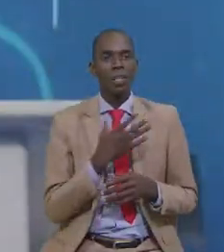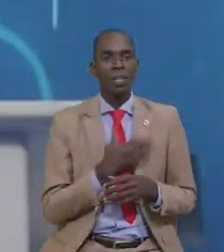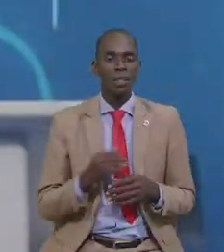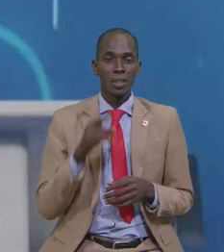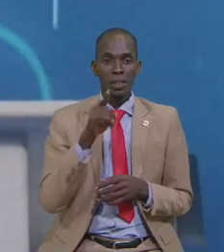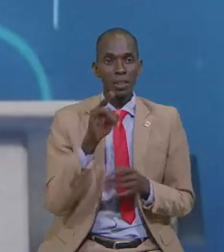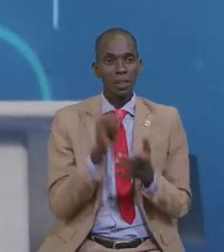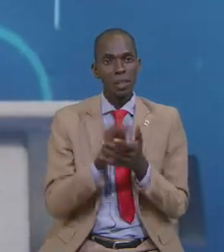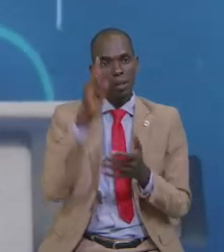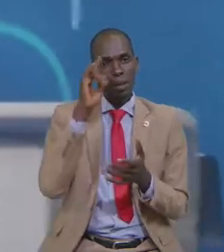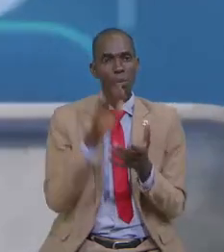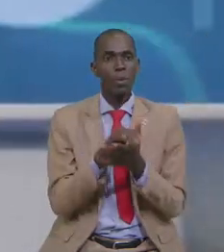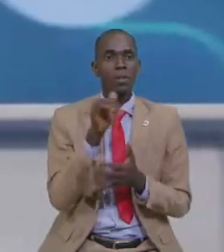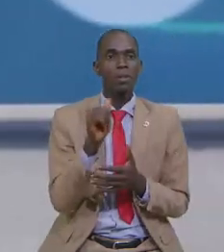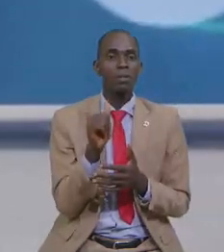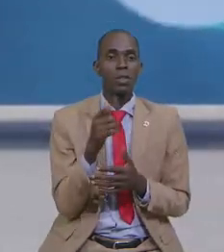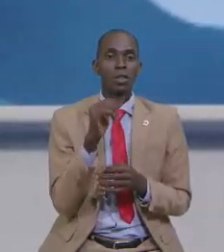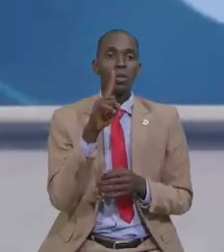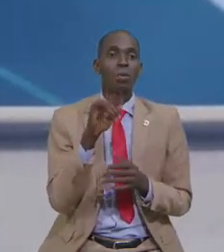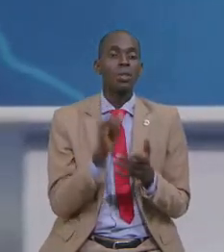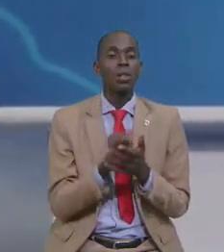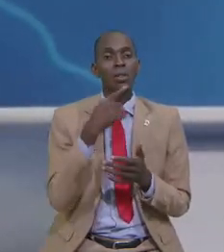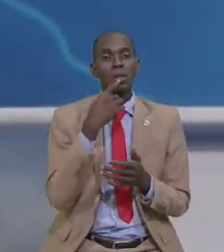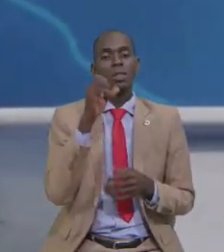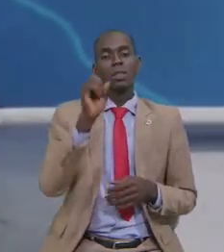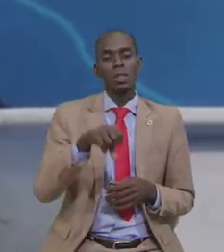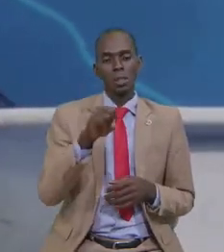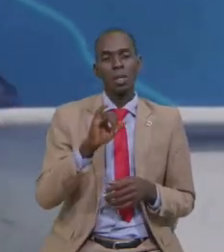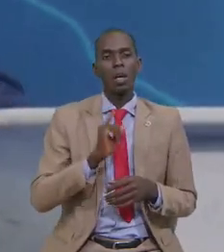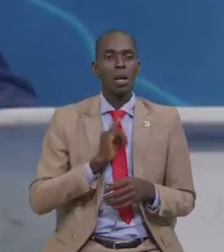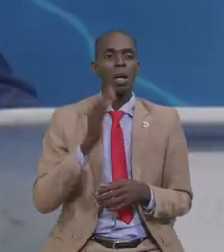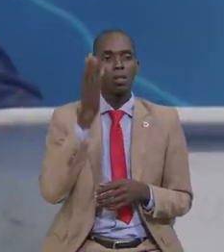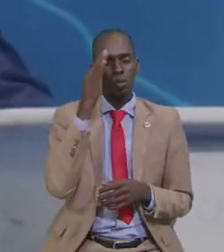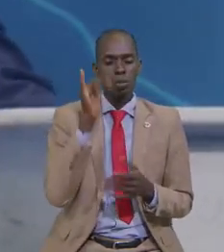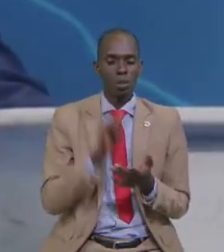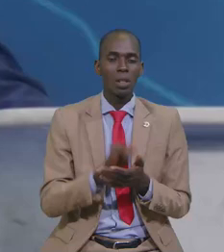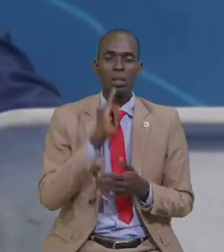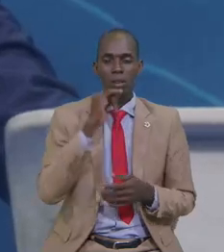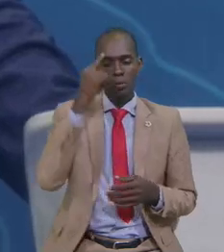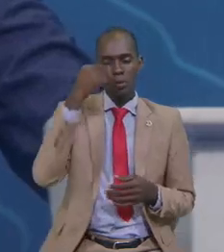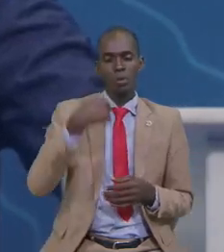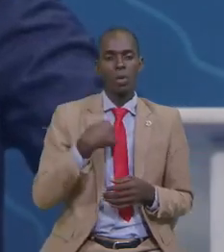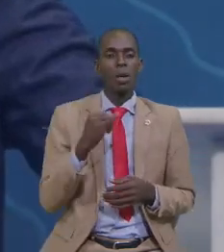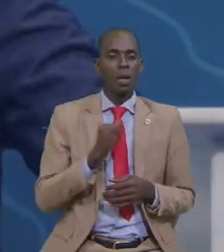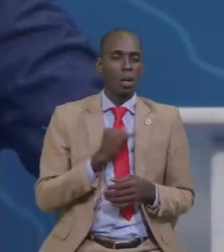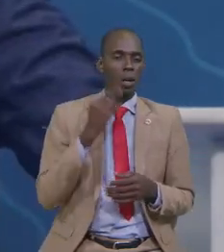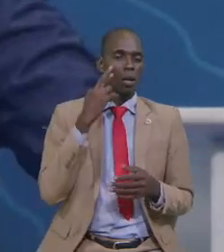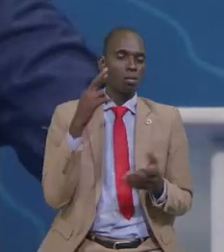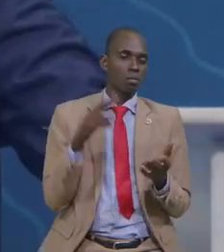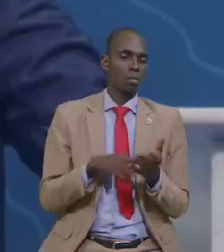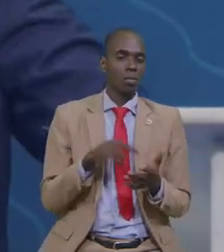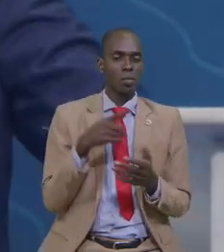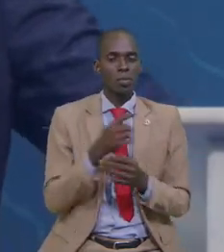dit, celui qui croira, celui qui dit oui, je sais que c'est pour moi,